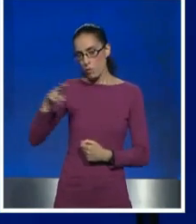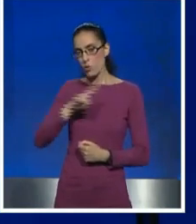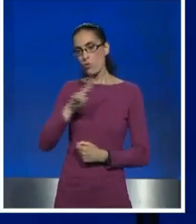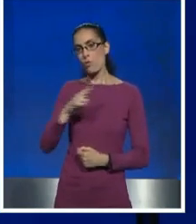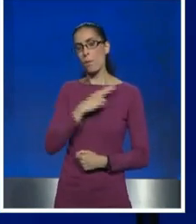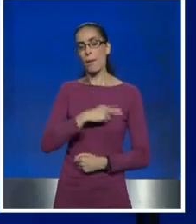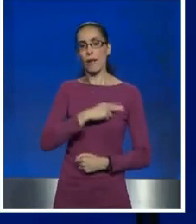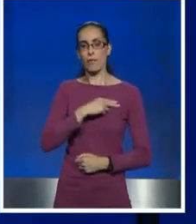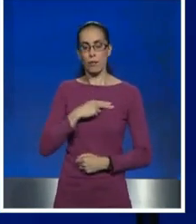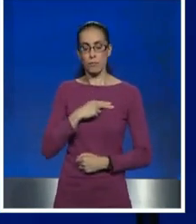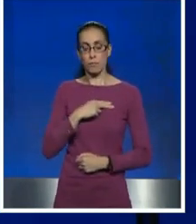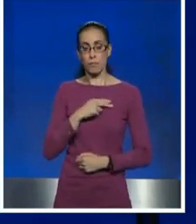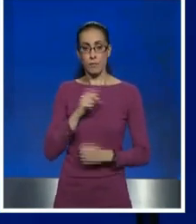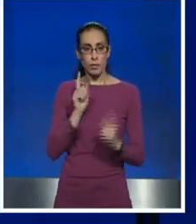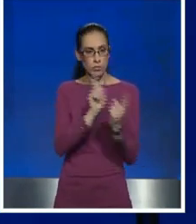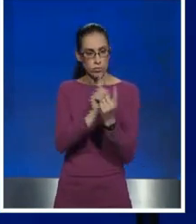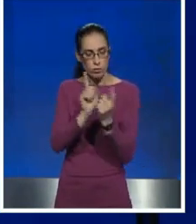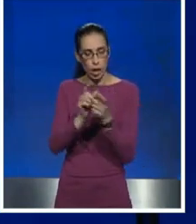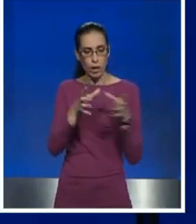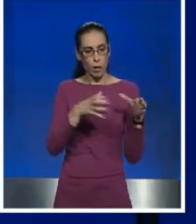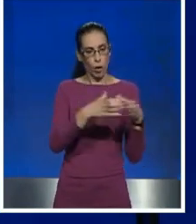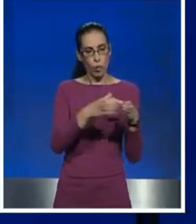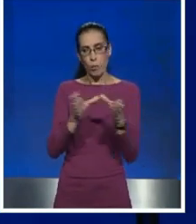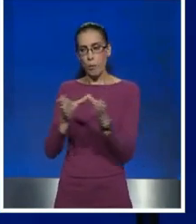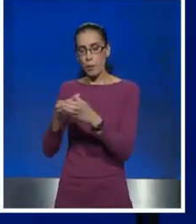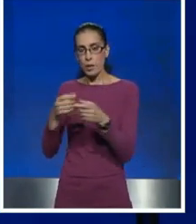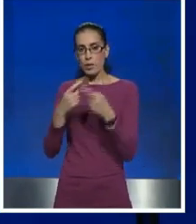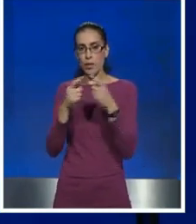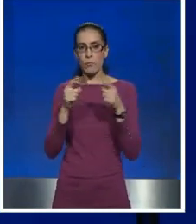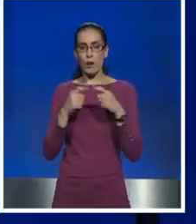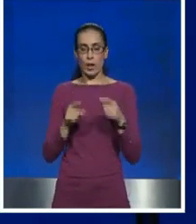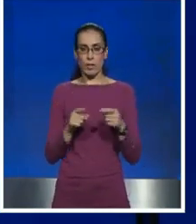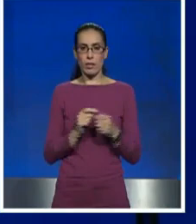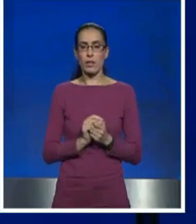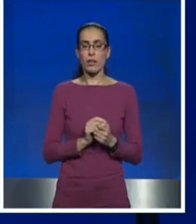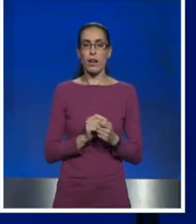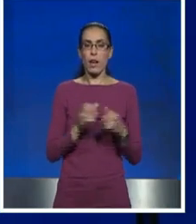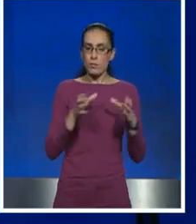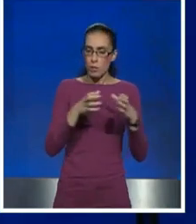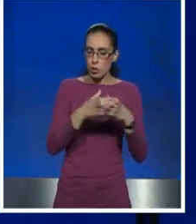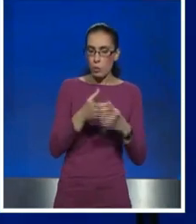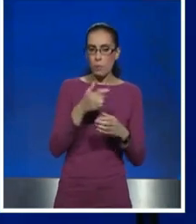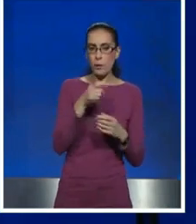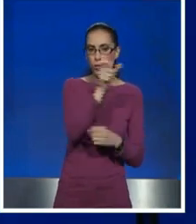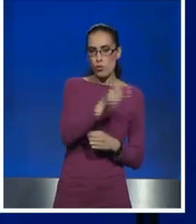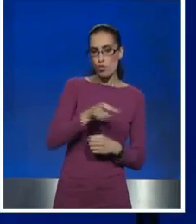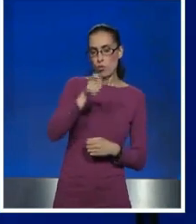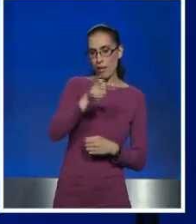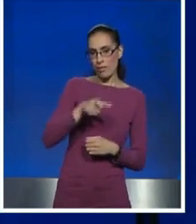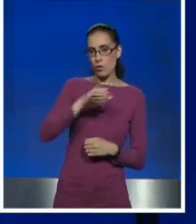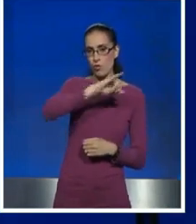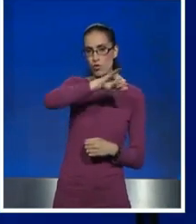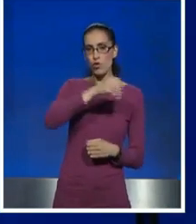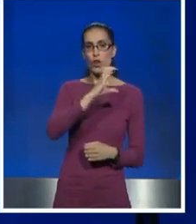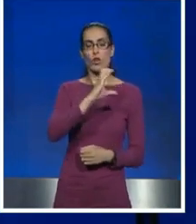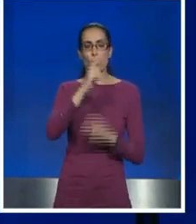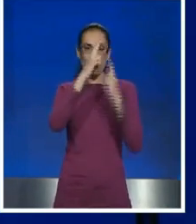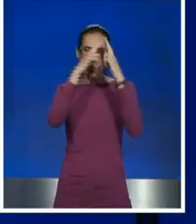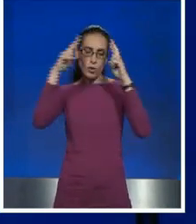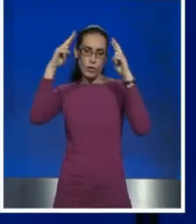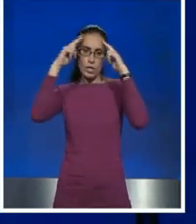diversi, iltqajt ma' studenti l-Università u anke l-Junior College, iltqajt ma' ħafna minnkom